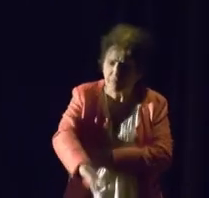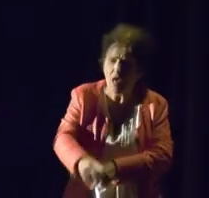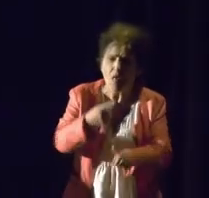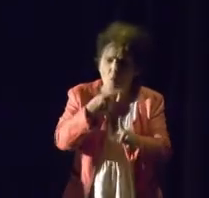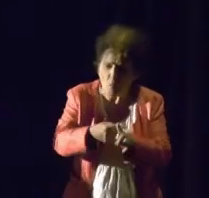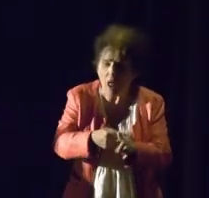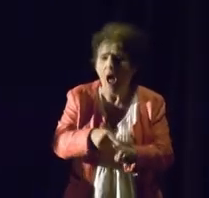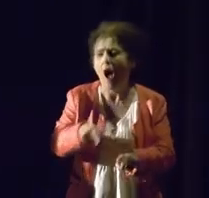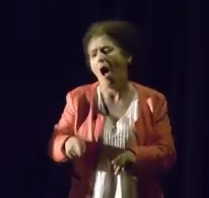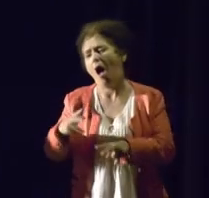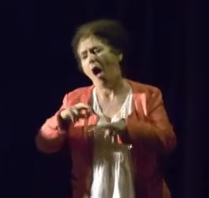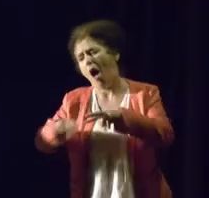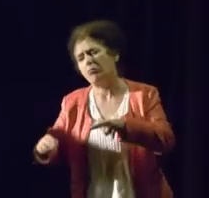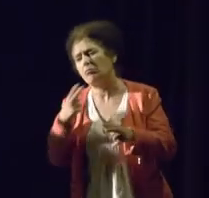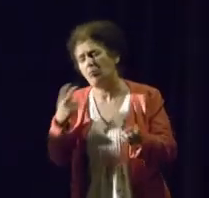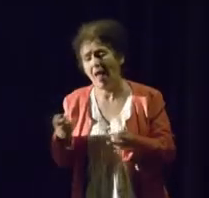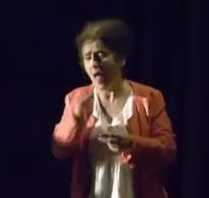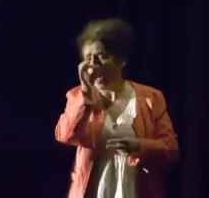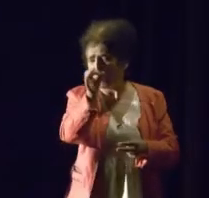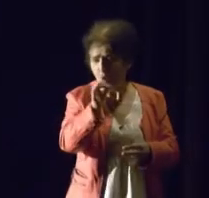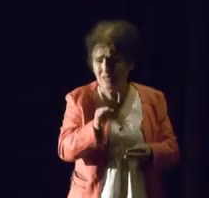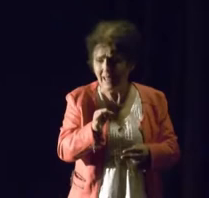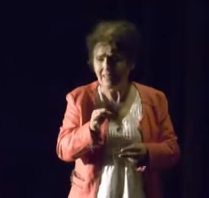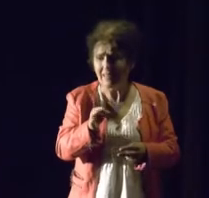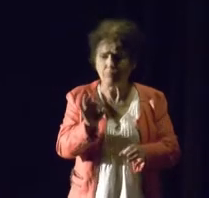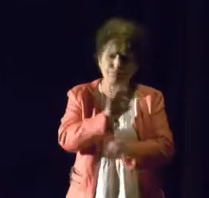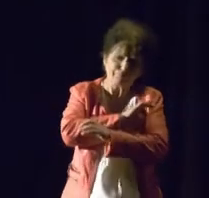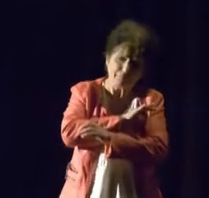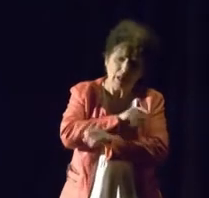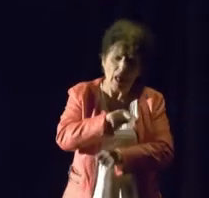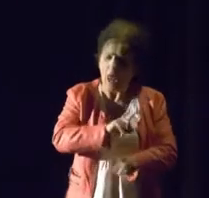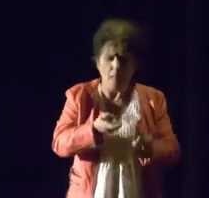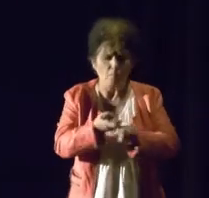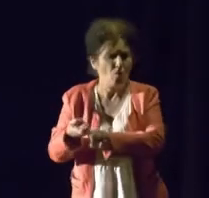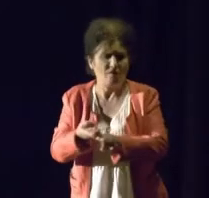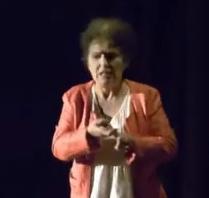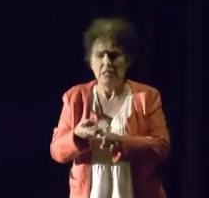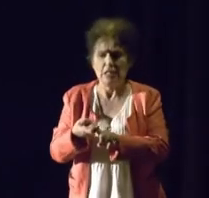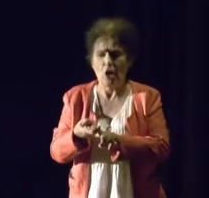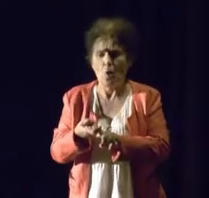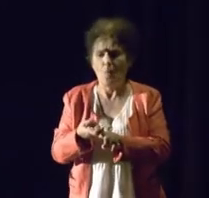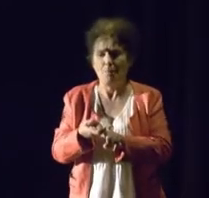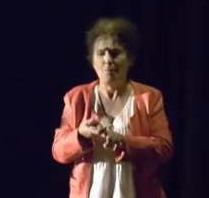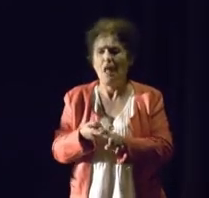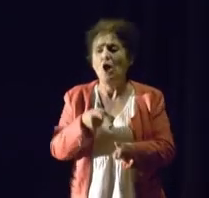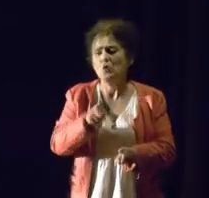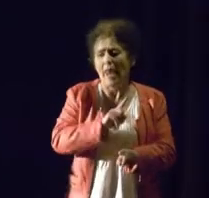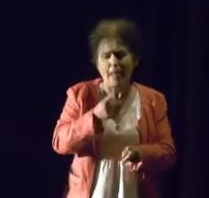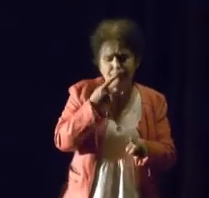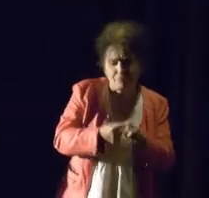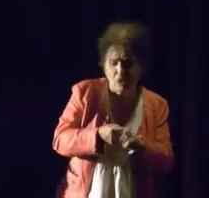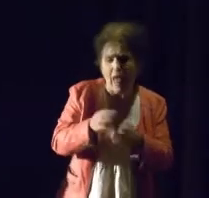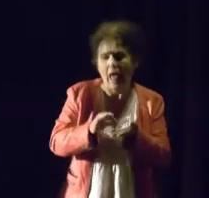при абортус. Значи, процентот на смртност, и тоа не е поврзано со